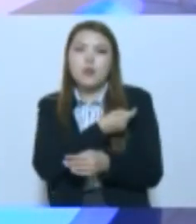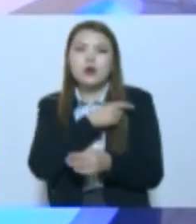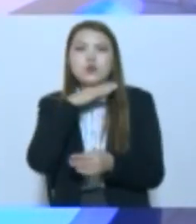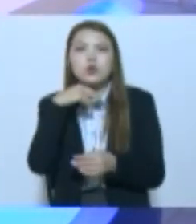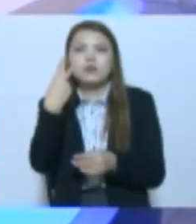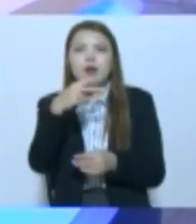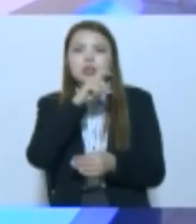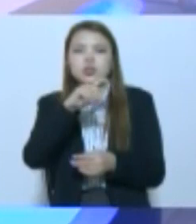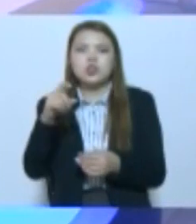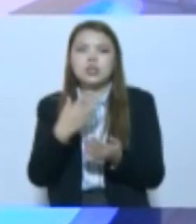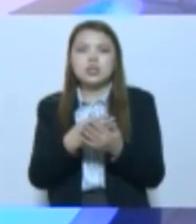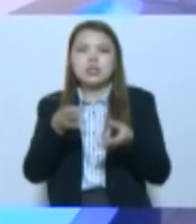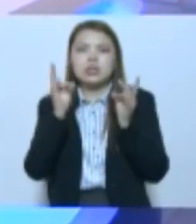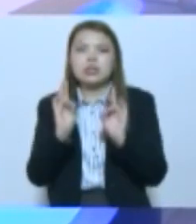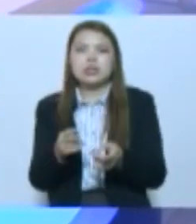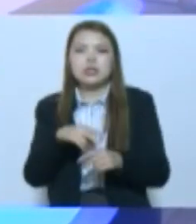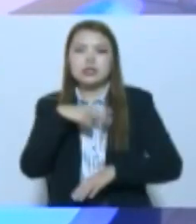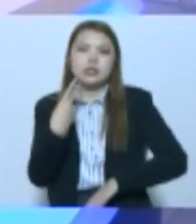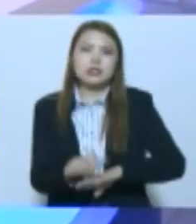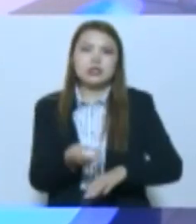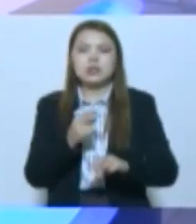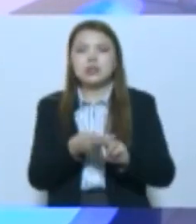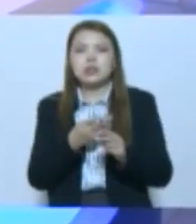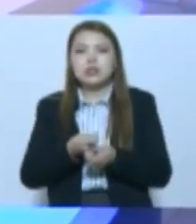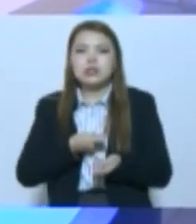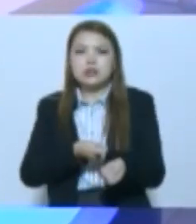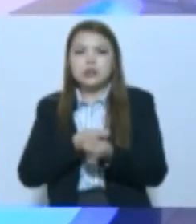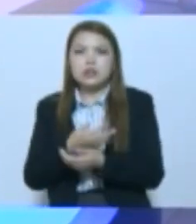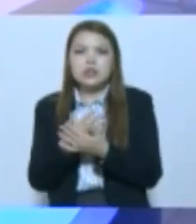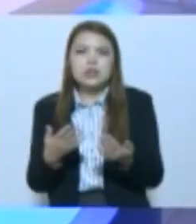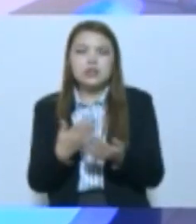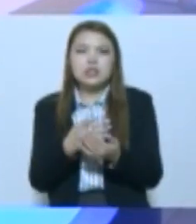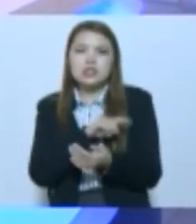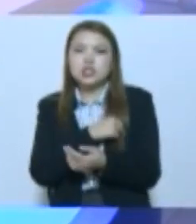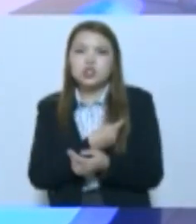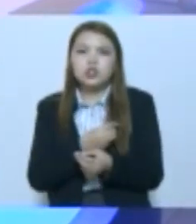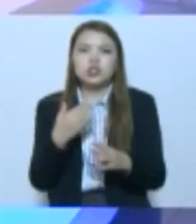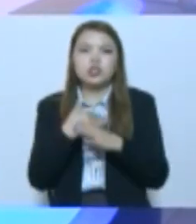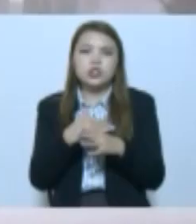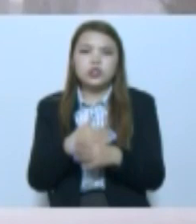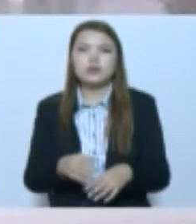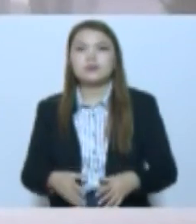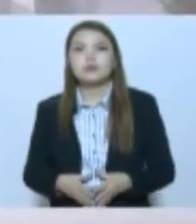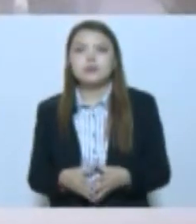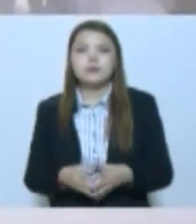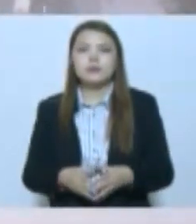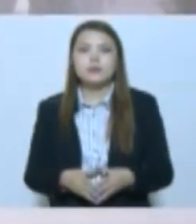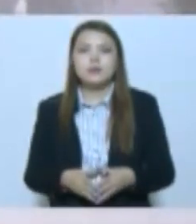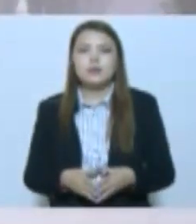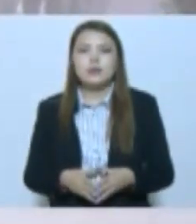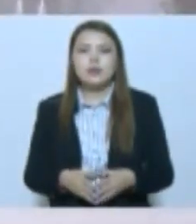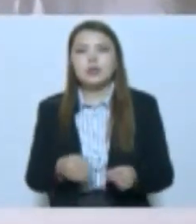около 20 человек с травмами. Спасатели и уборщики уже несколько дней как перешли на усиленный режим работы. В